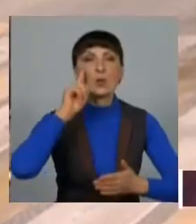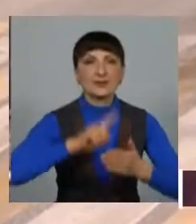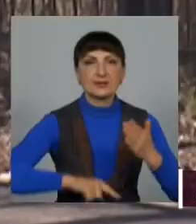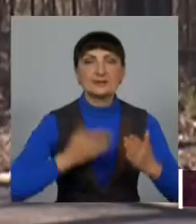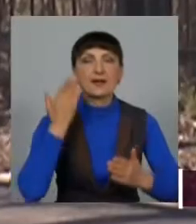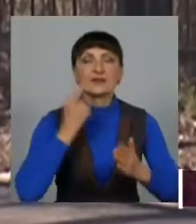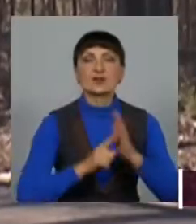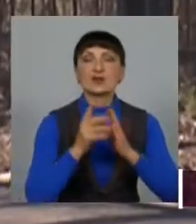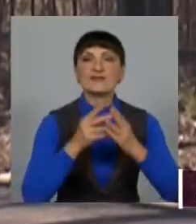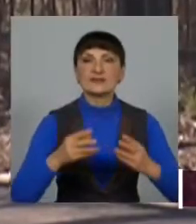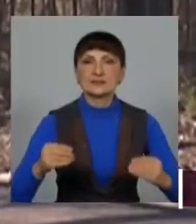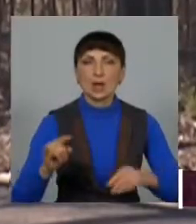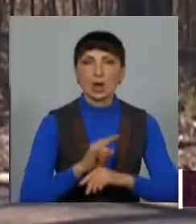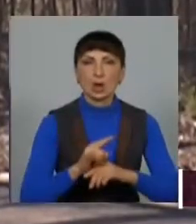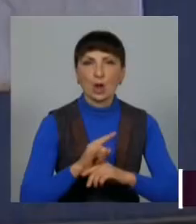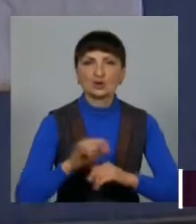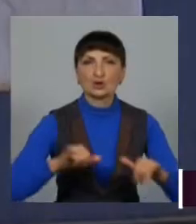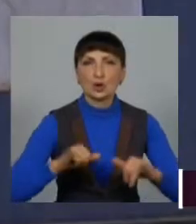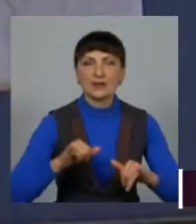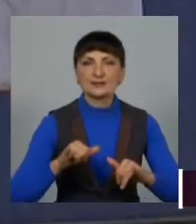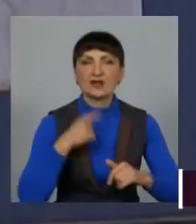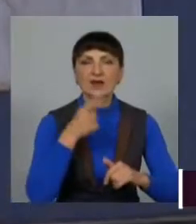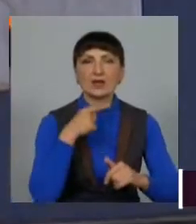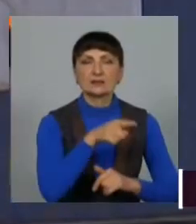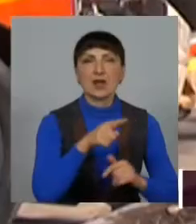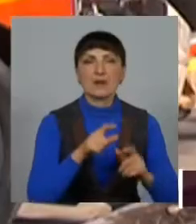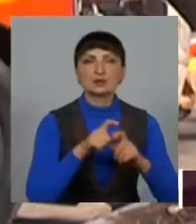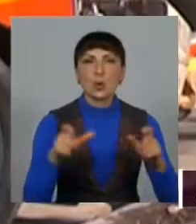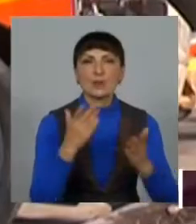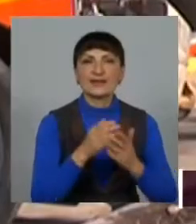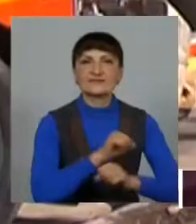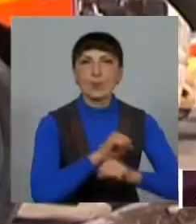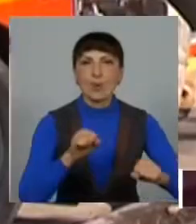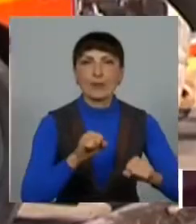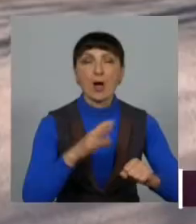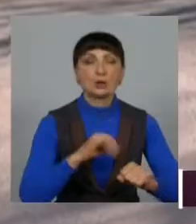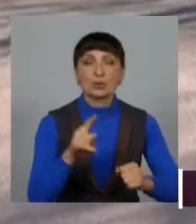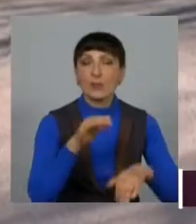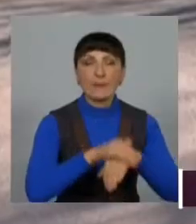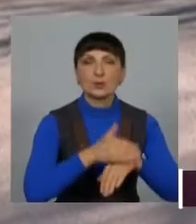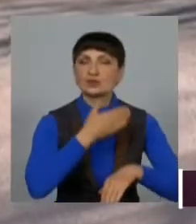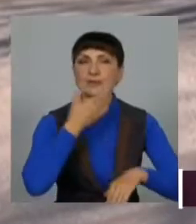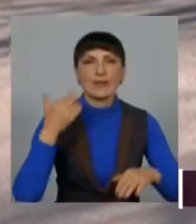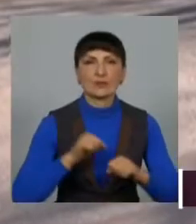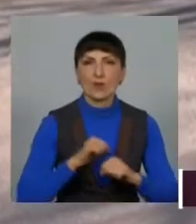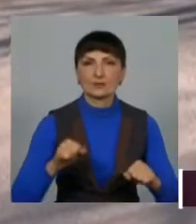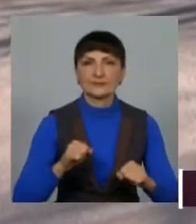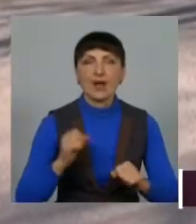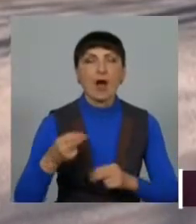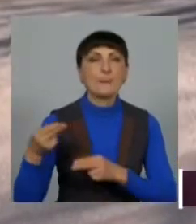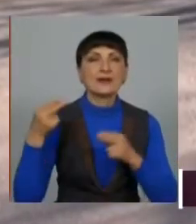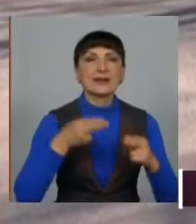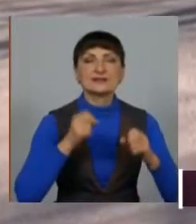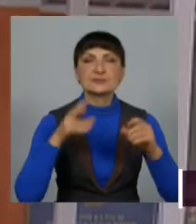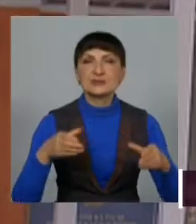в начале весны уже террорист заминировал 34 образовательных объектов. Но взрывные устройства тогда не обнаружили. А до приезда